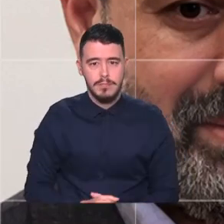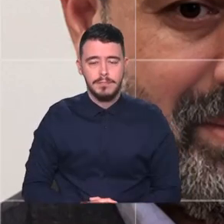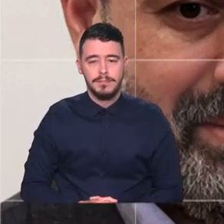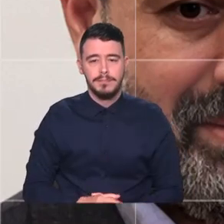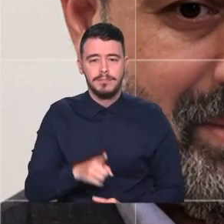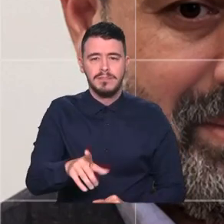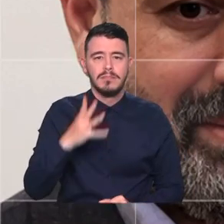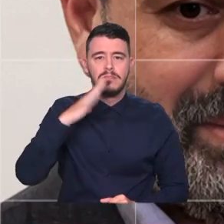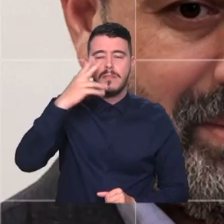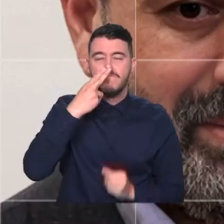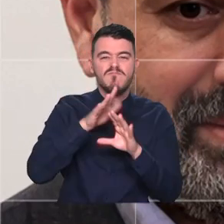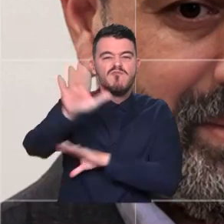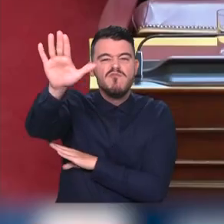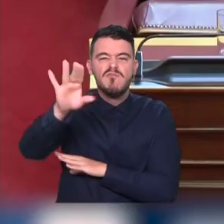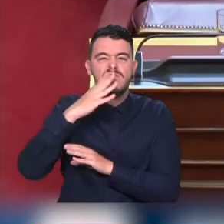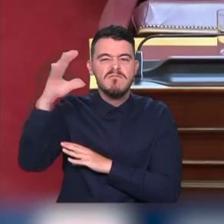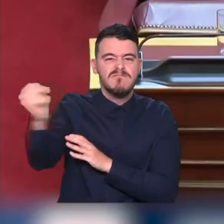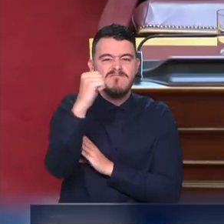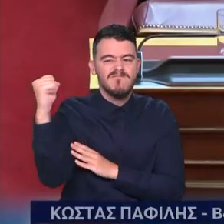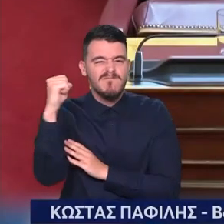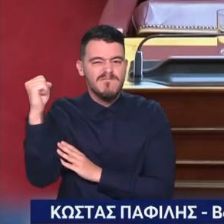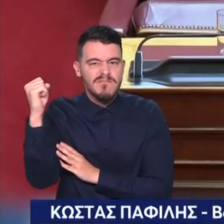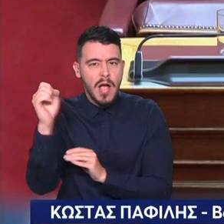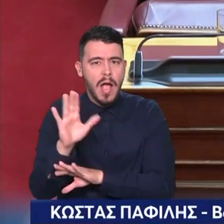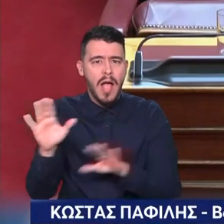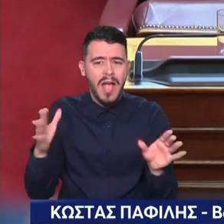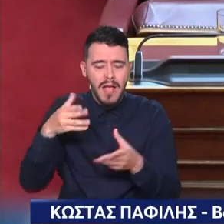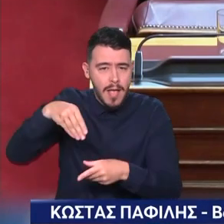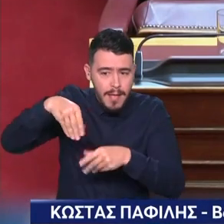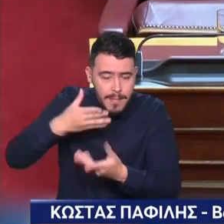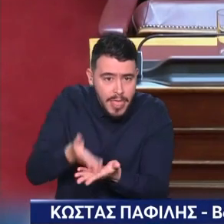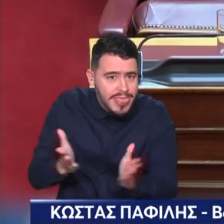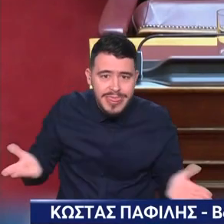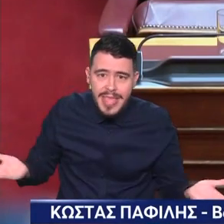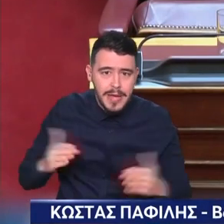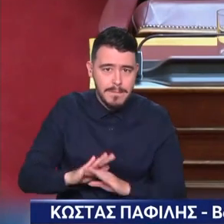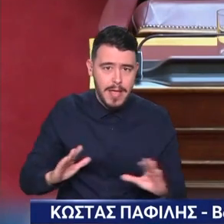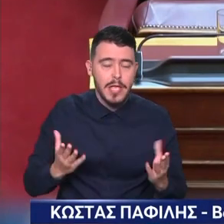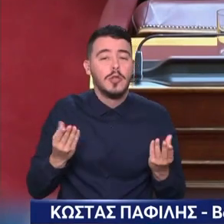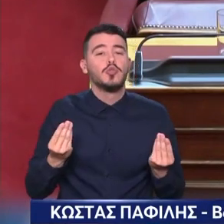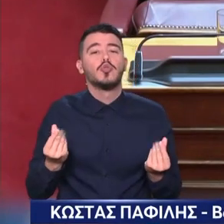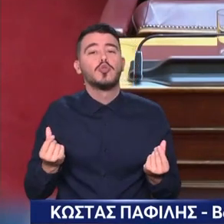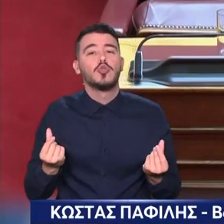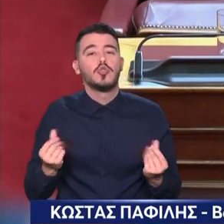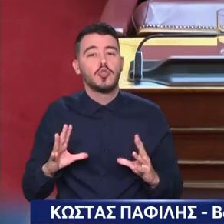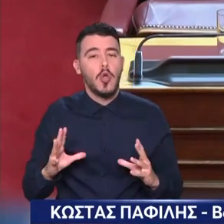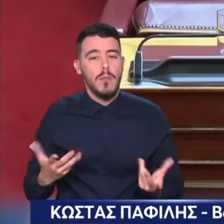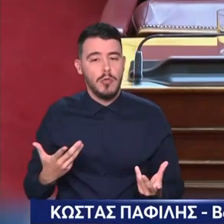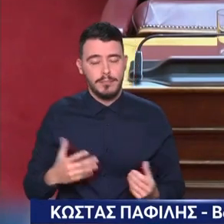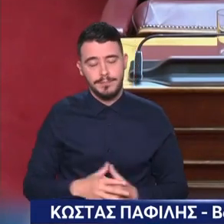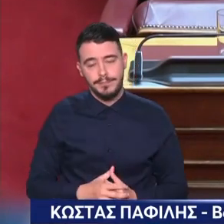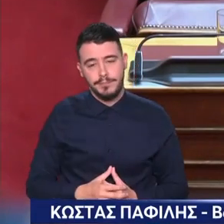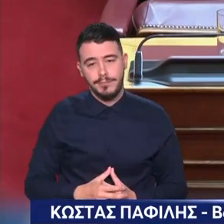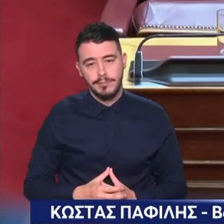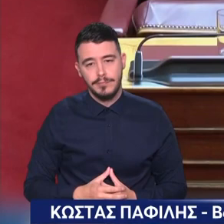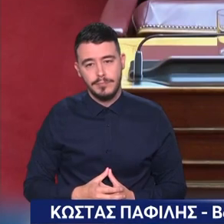ακροδεξιά και τα φασιστικά μορφώματα. Ο φασισμός και η ακροδεξιά δεν αντιμετωπίζεται με νομικά τερτύπια,